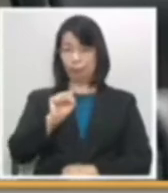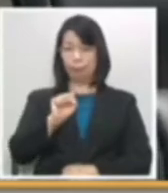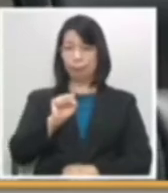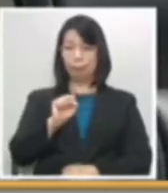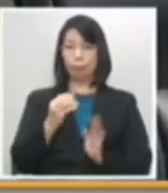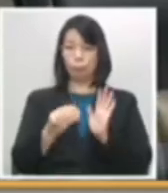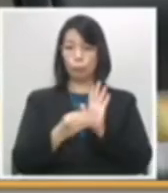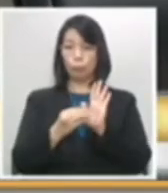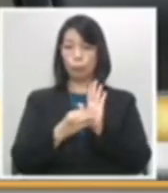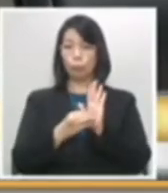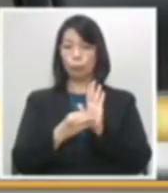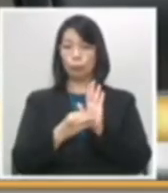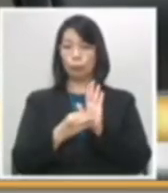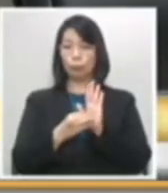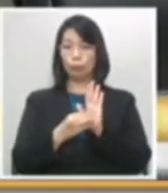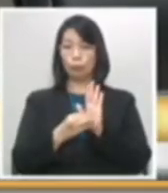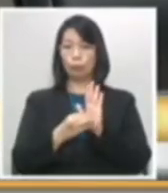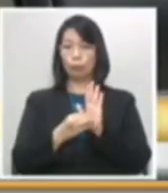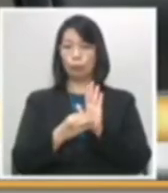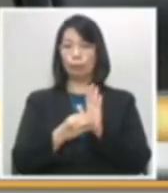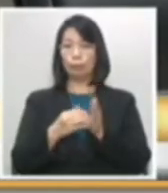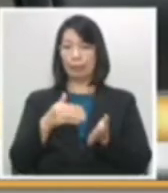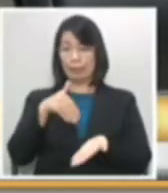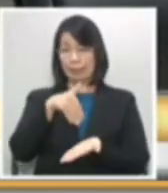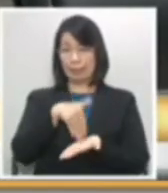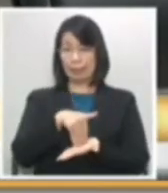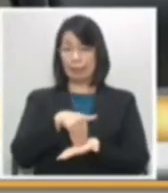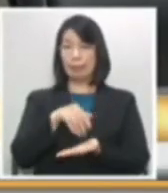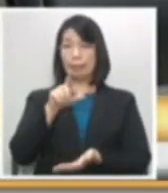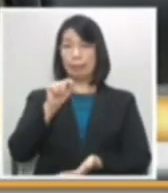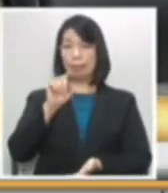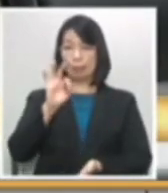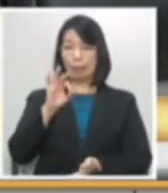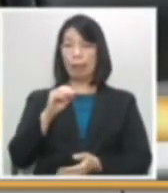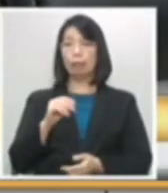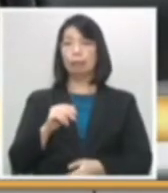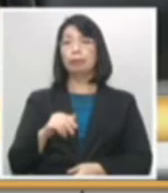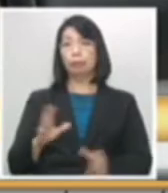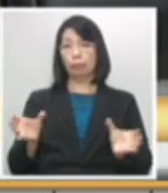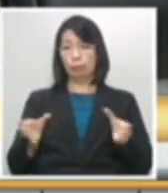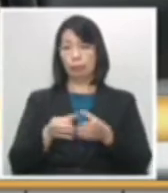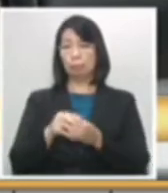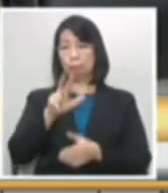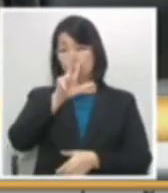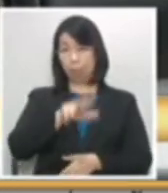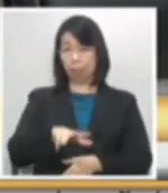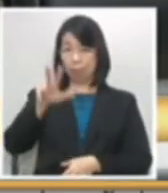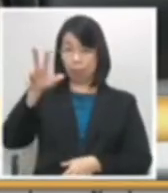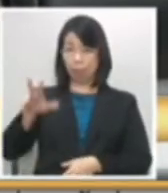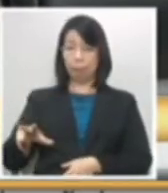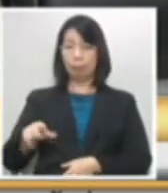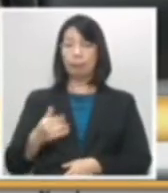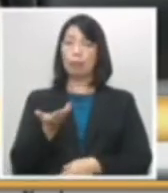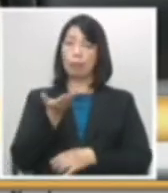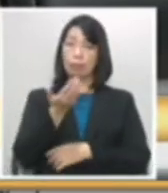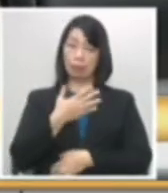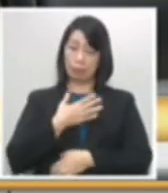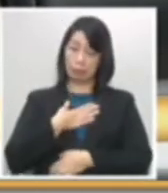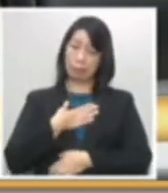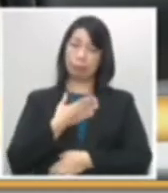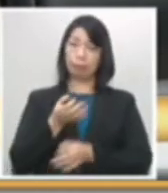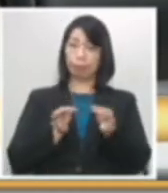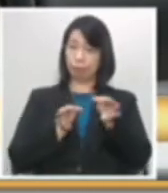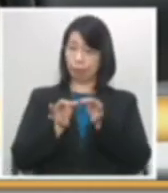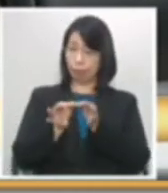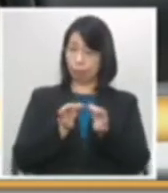กรุงเทพมหานครเขตที่29พรรคเพื่อไทยดิฉันขออภิปรายในวาระพิจารณาร่างงบประมาณพระราช